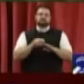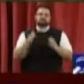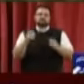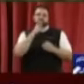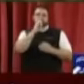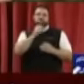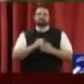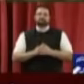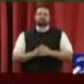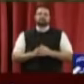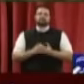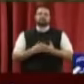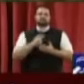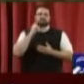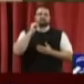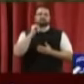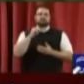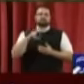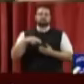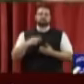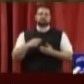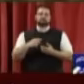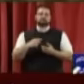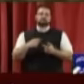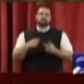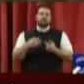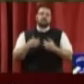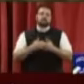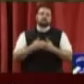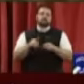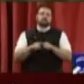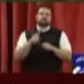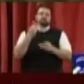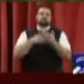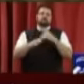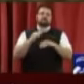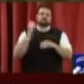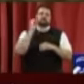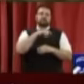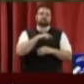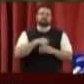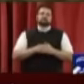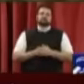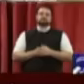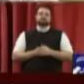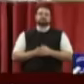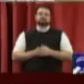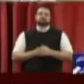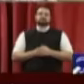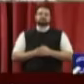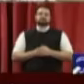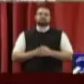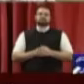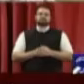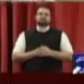Nu? Pentru că omul, el e cumva cu un handicap din cauza ta, când l-ai lăsat să experimentezi. Păi asta odată, dar...